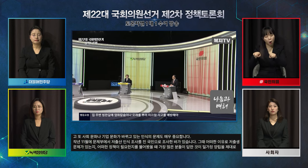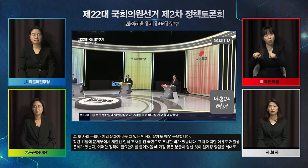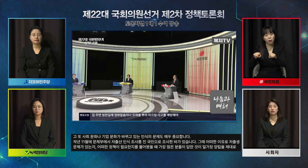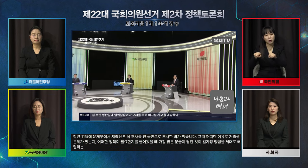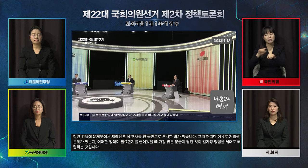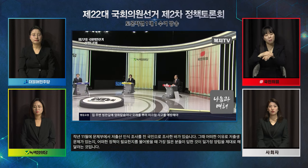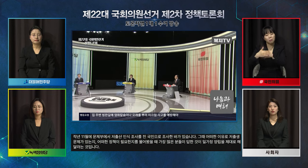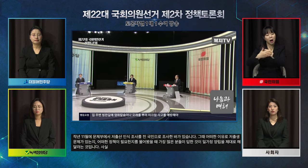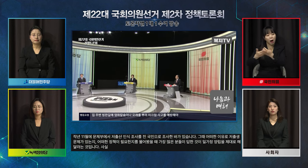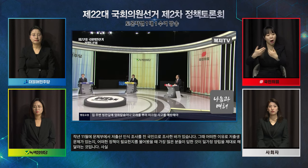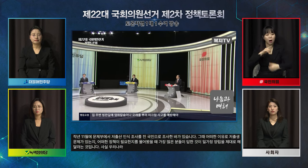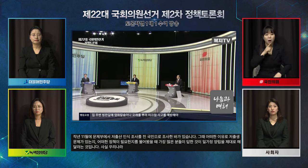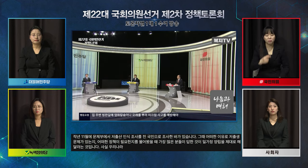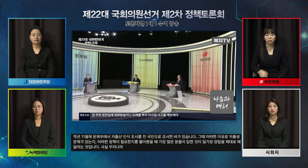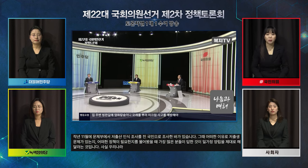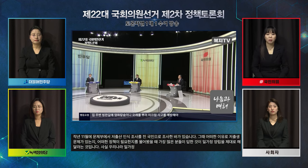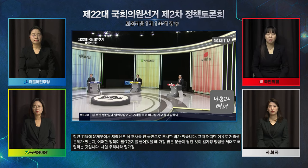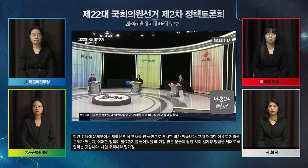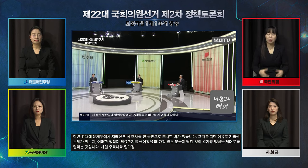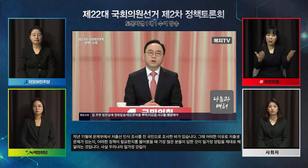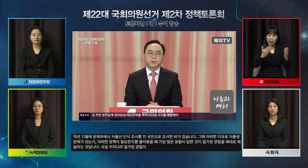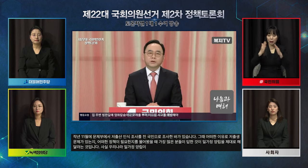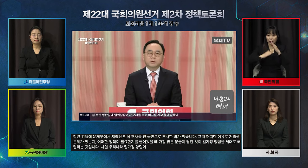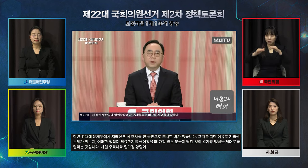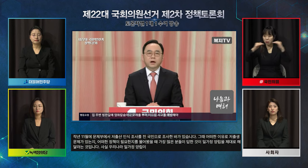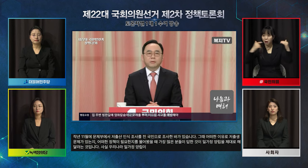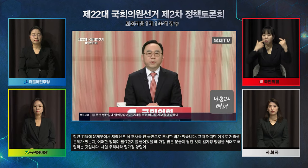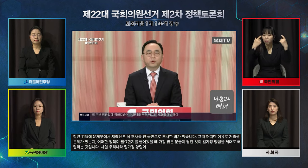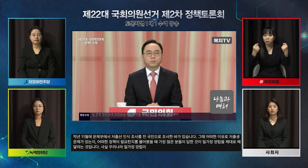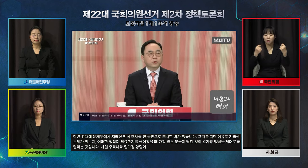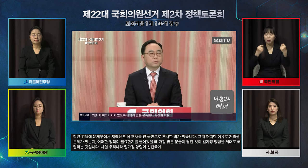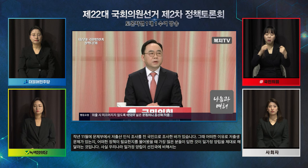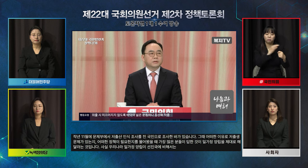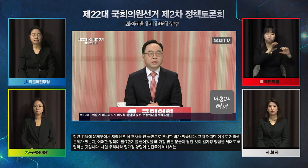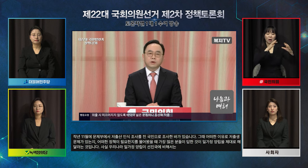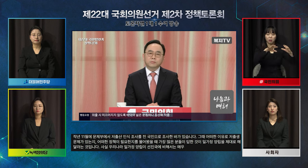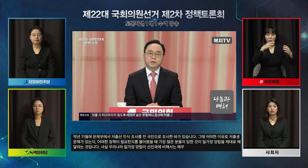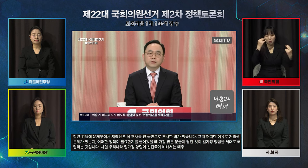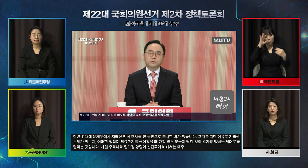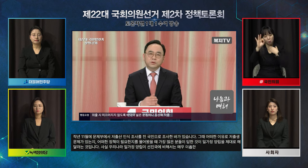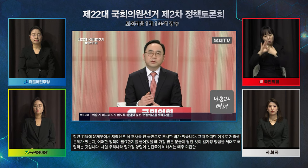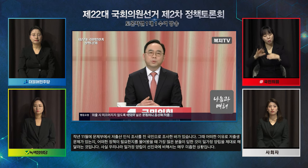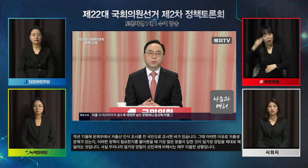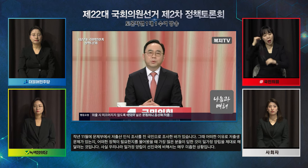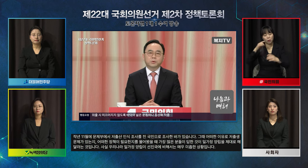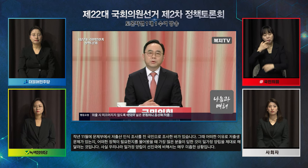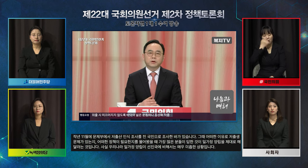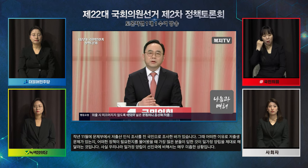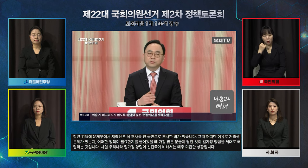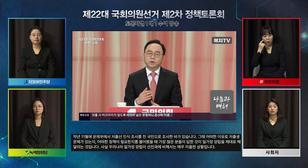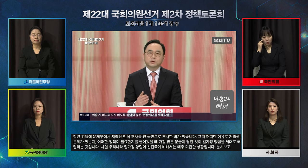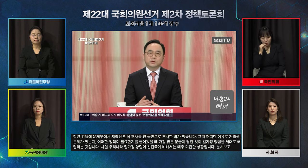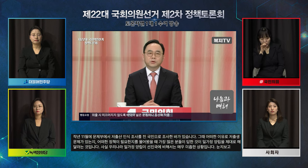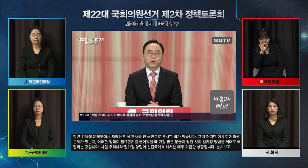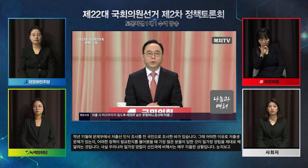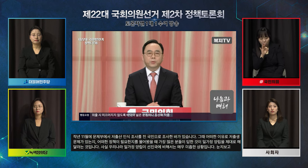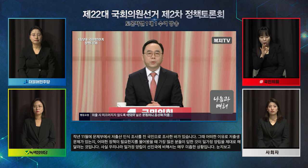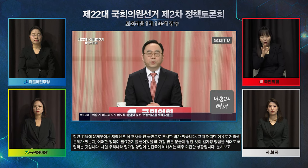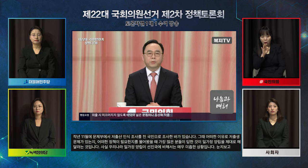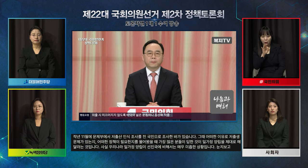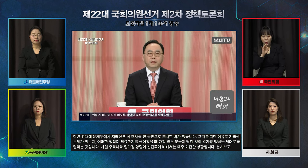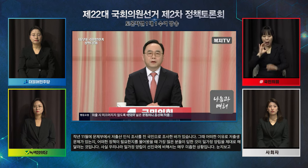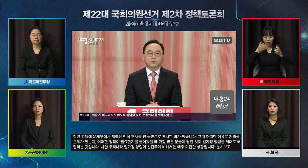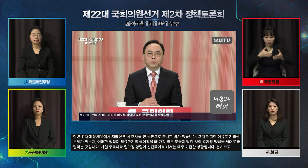사실 우리나라 일가정 양립이 선진국에 비해서는 매우 미흡한 상황입니다. 눈치 보고 그래서 육아일을 쓰기도